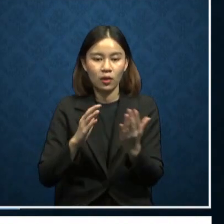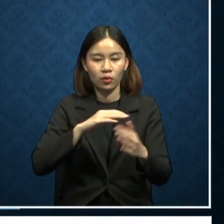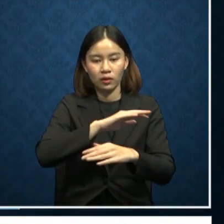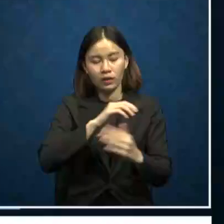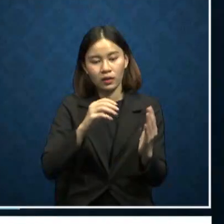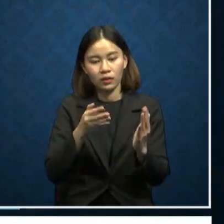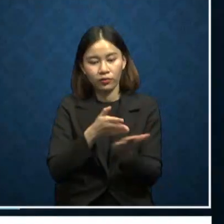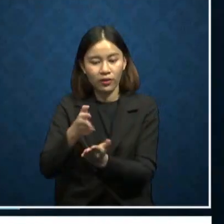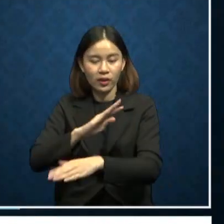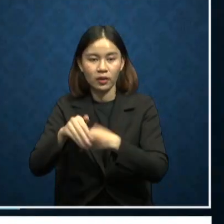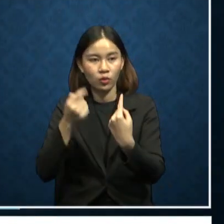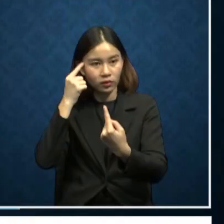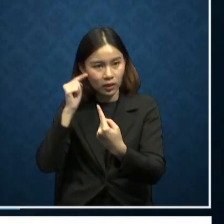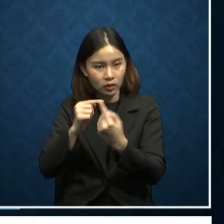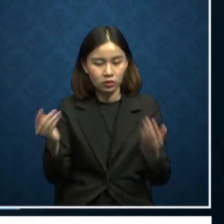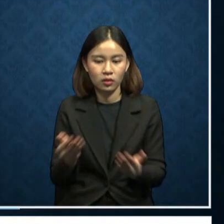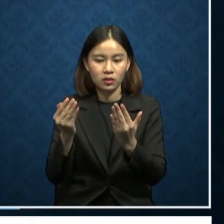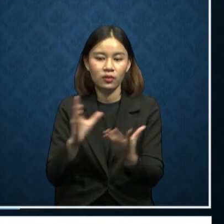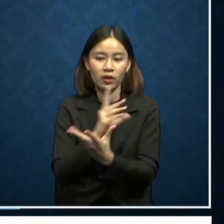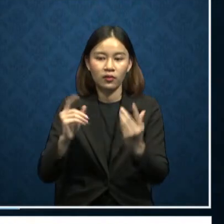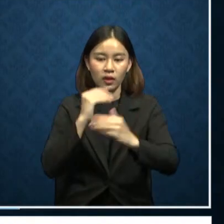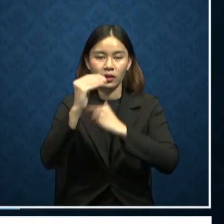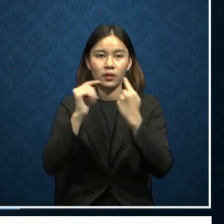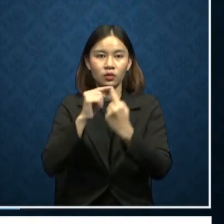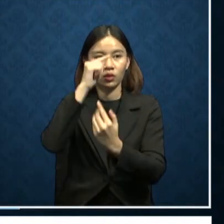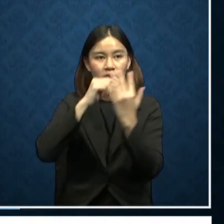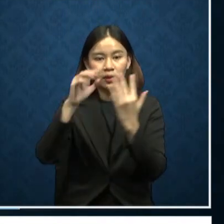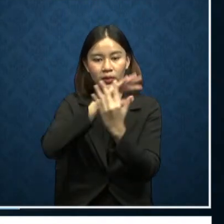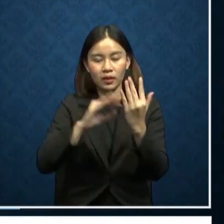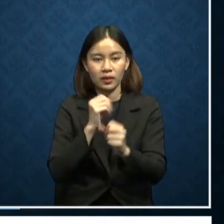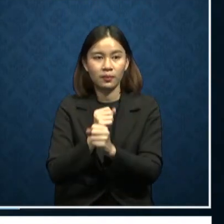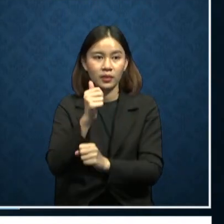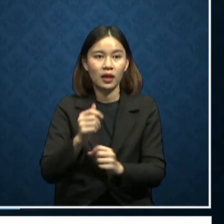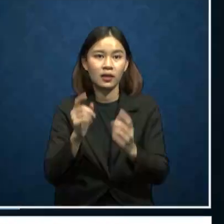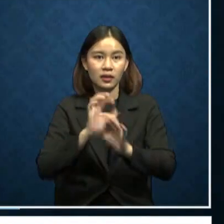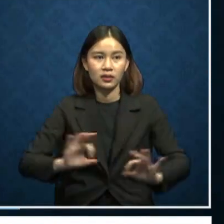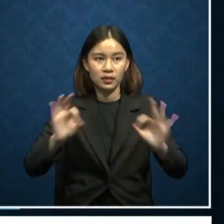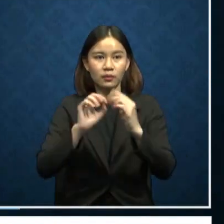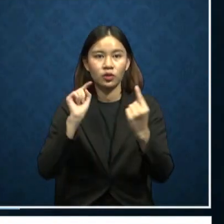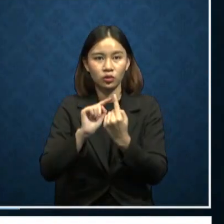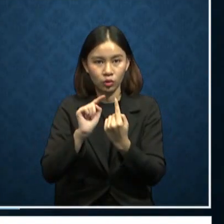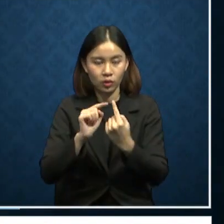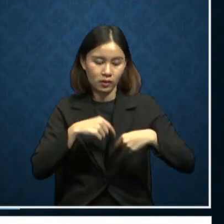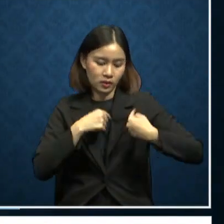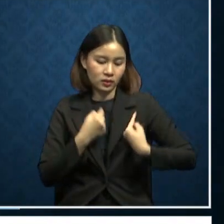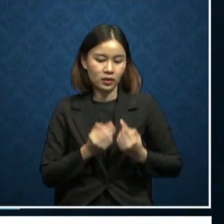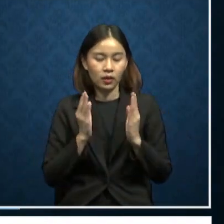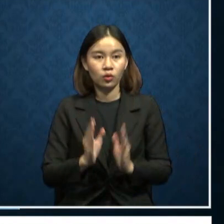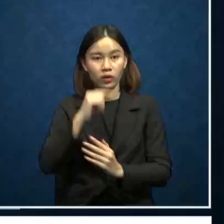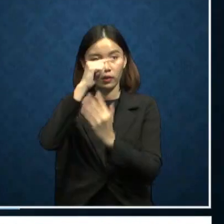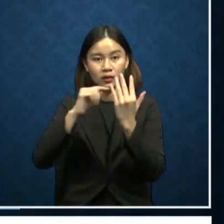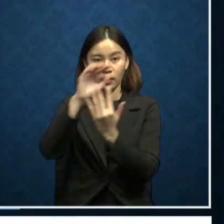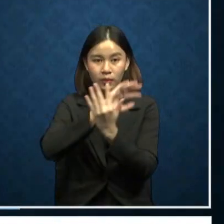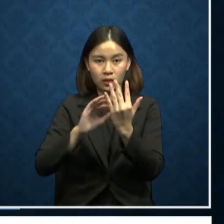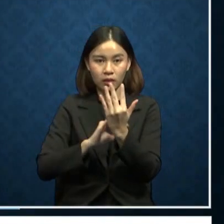ส่วนมุ่งเน้นการส่งเสริม Soft Powerที่ช่วยสร้างความมั่นคงภายในประเทศโดยเฉพาะเรื่องค่าความนิยมและจิตใจของคนในชาติ